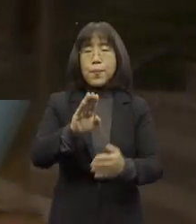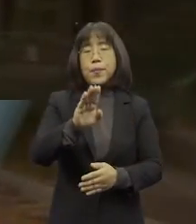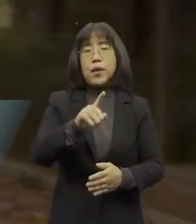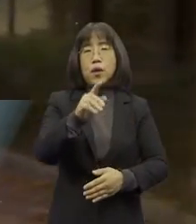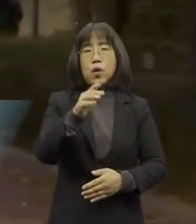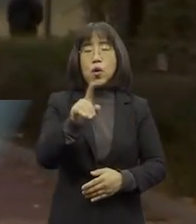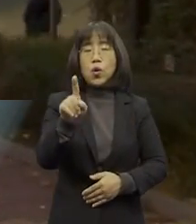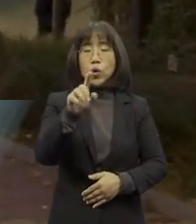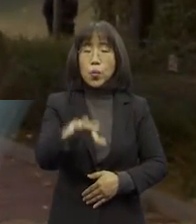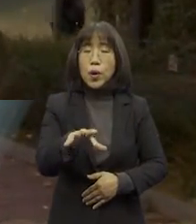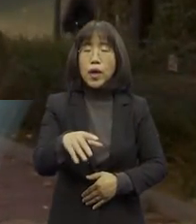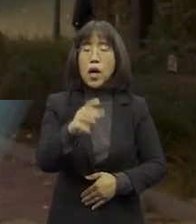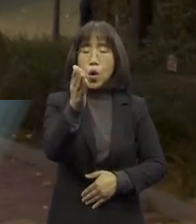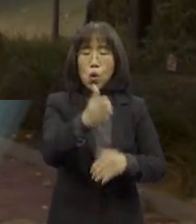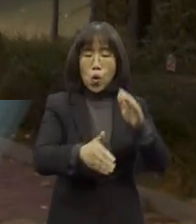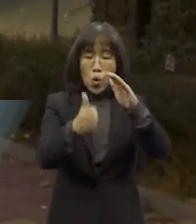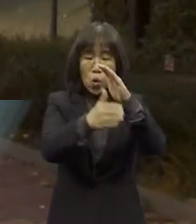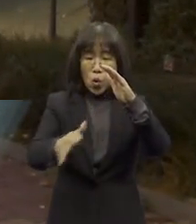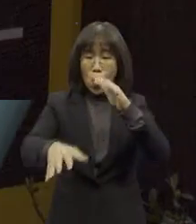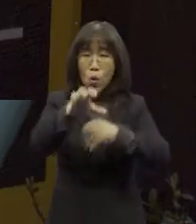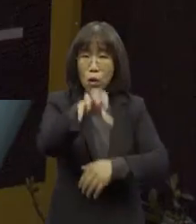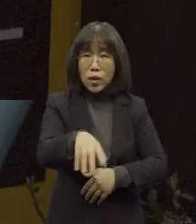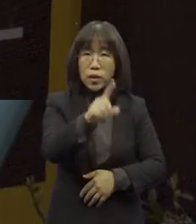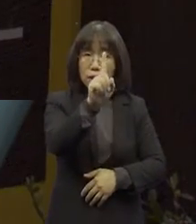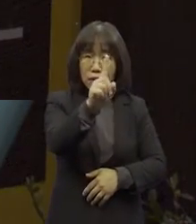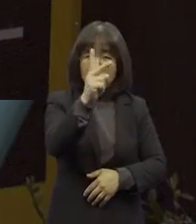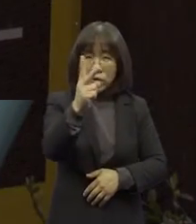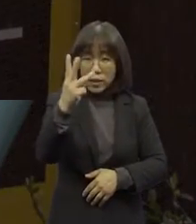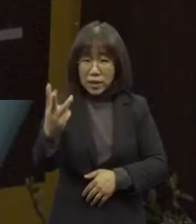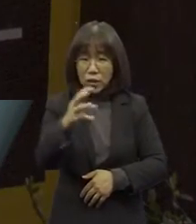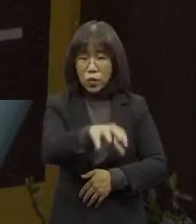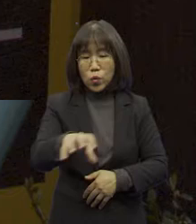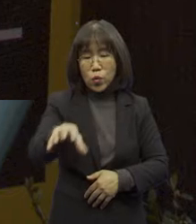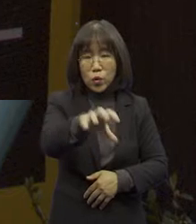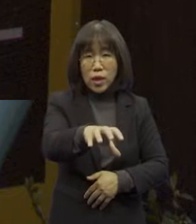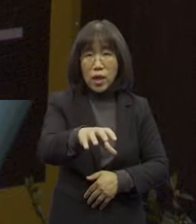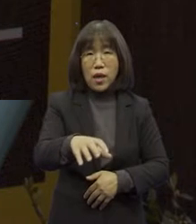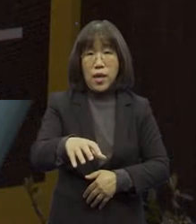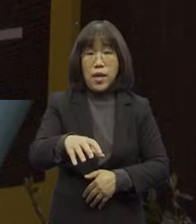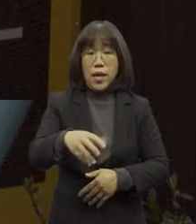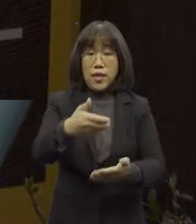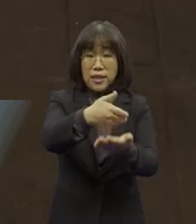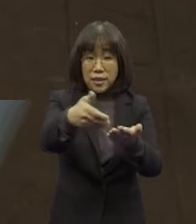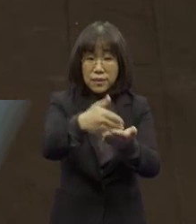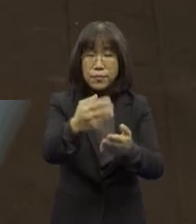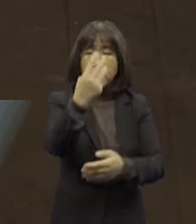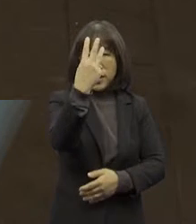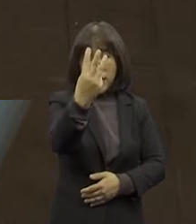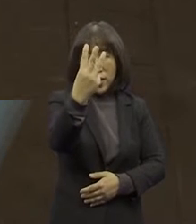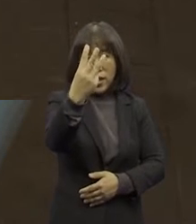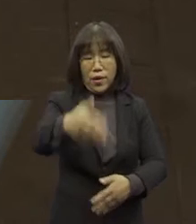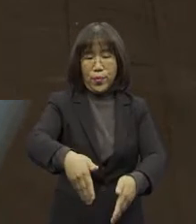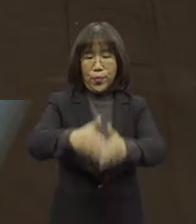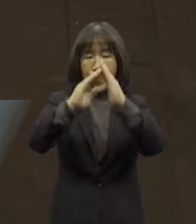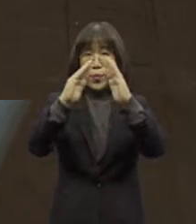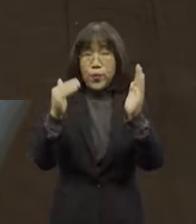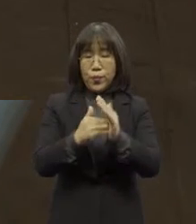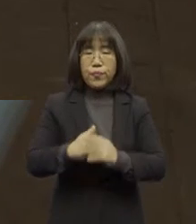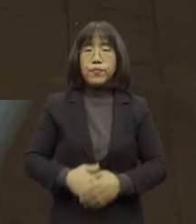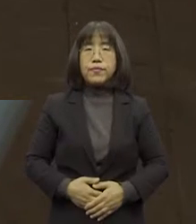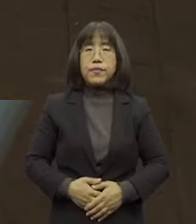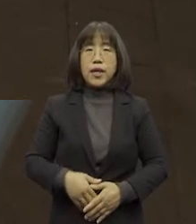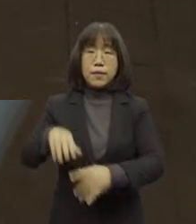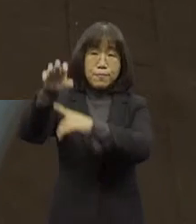올해는 배다리 어린이 공원, 꿈돌이 어린이 공원, 안골 어린이 공원 세 곳에 로고젝터 9개를 추가로